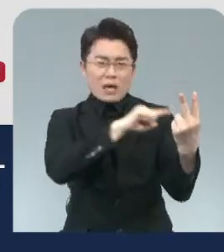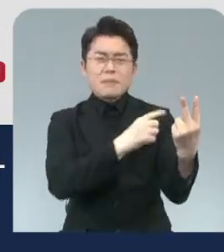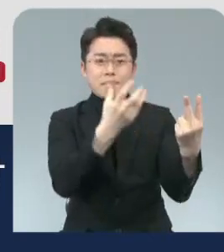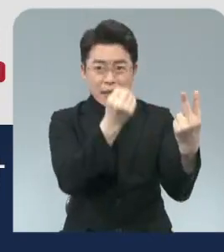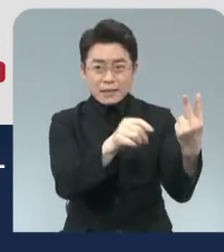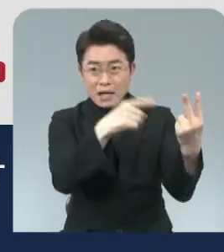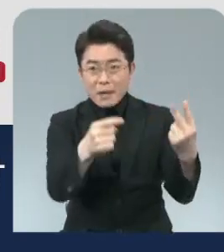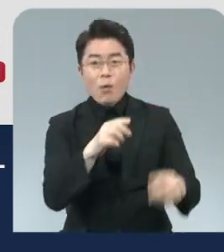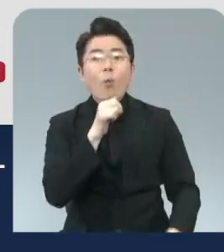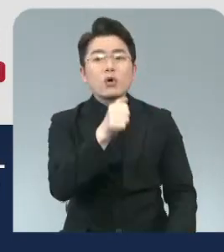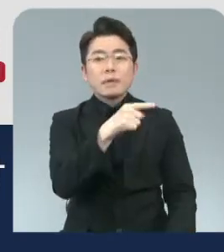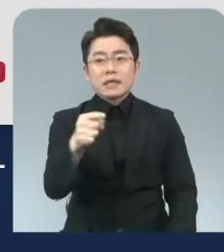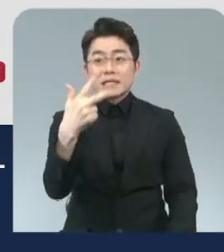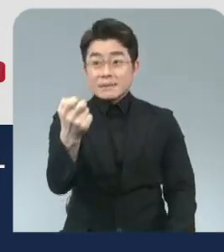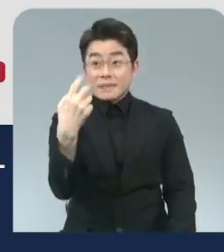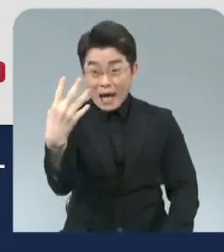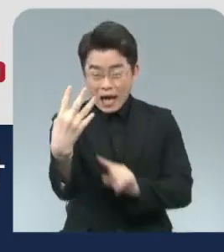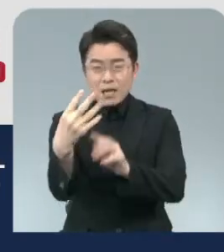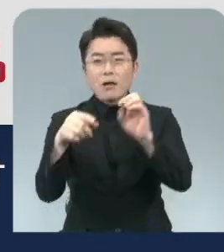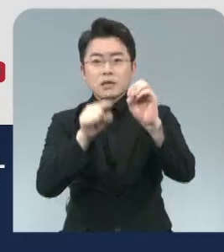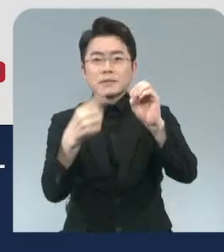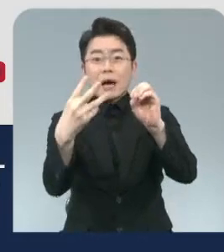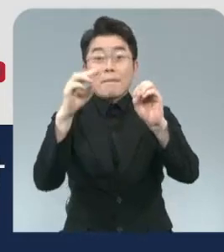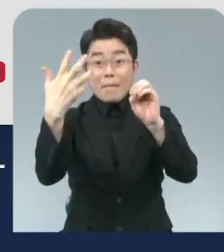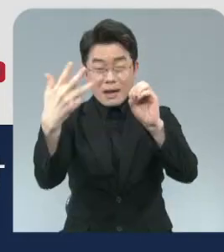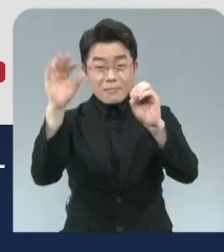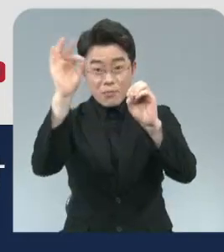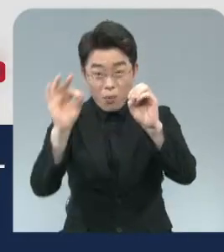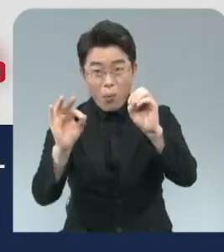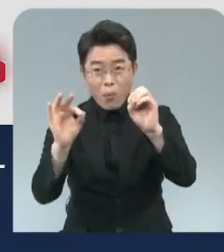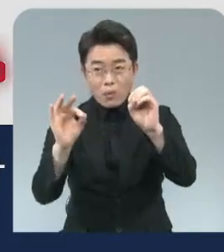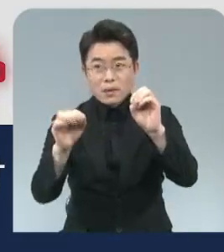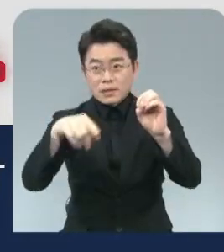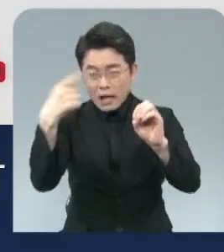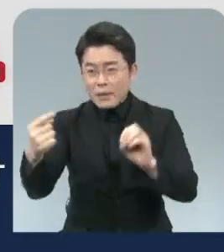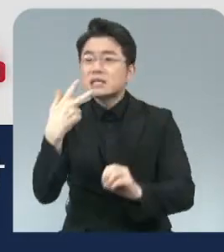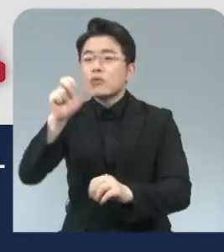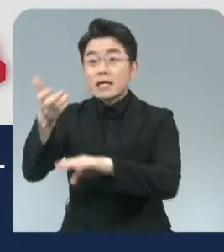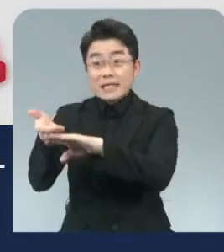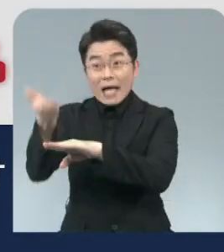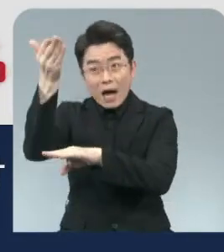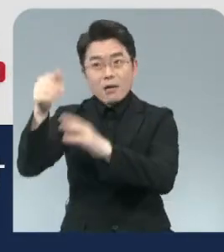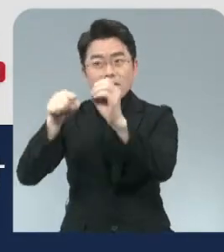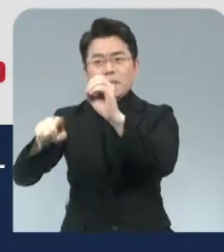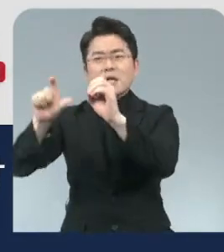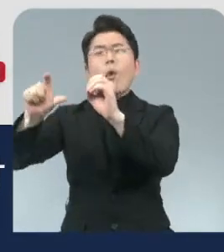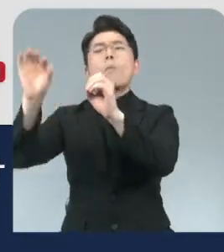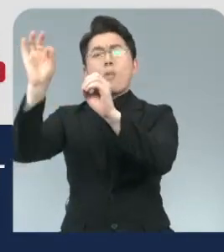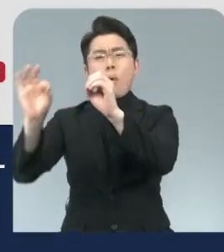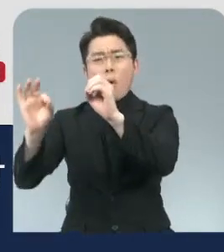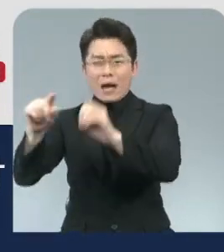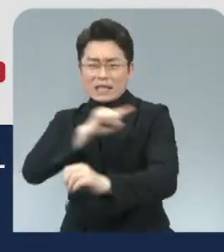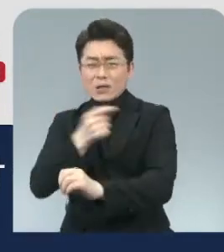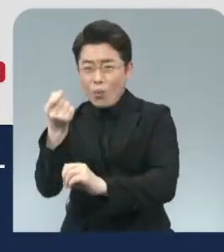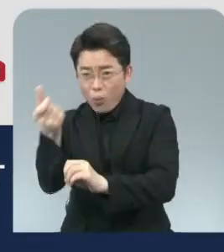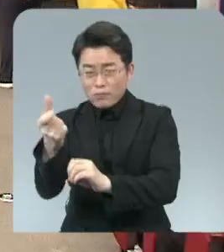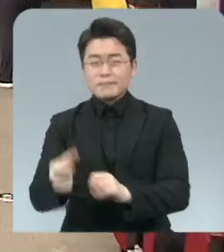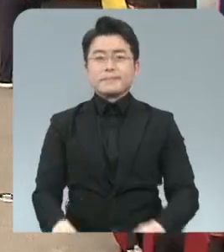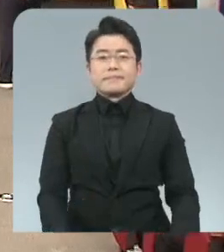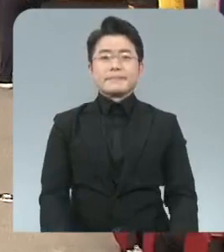높고 50세에서 74세 사이는 0.48%, 75세 이상은